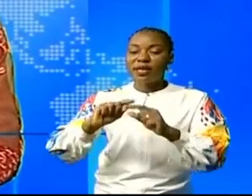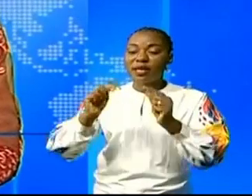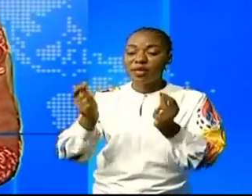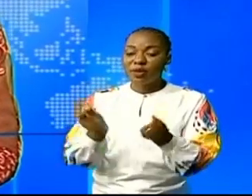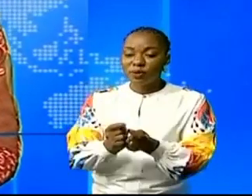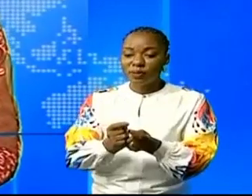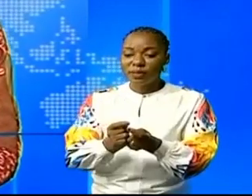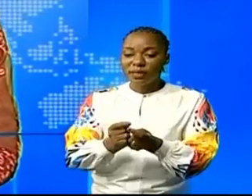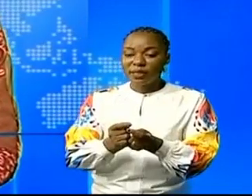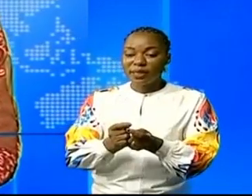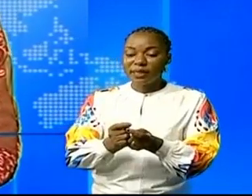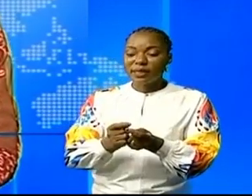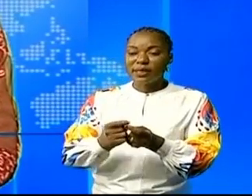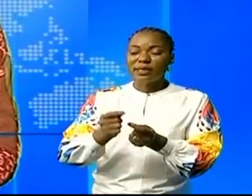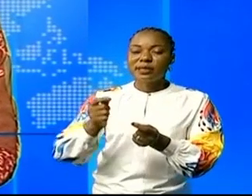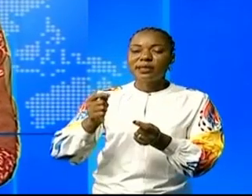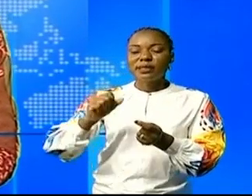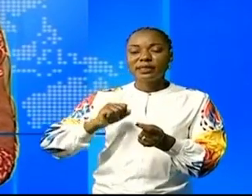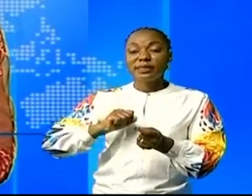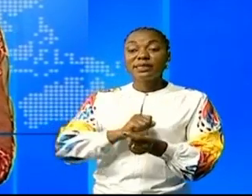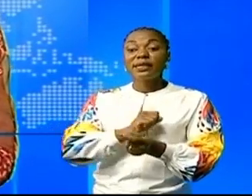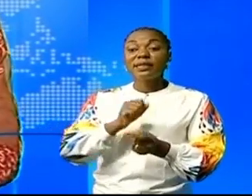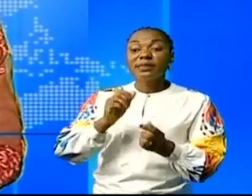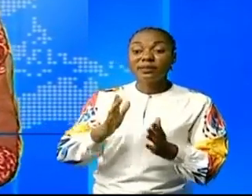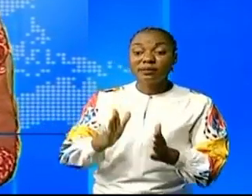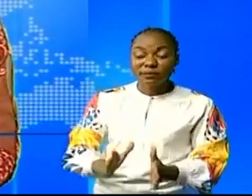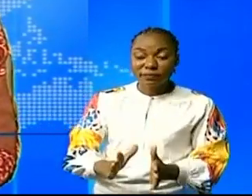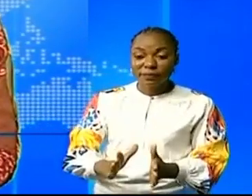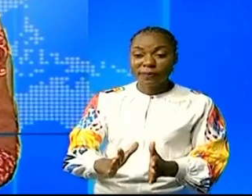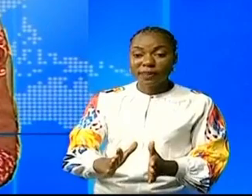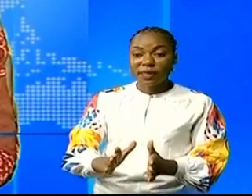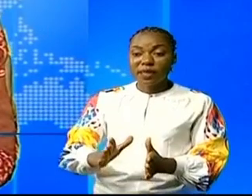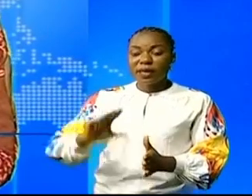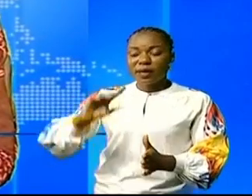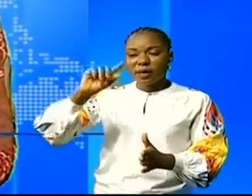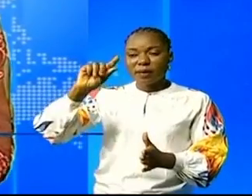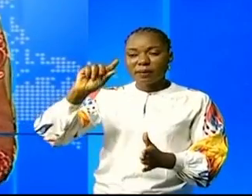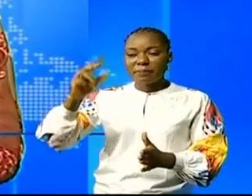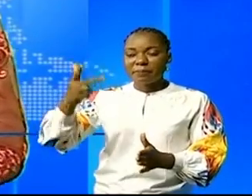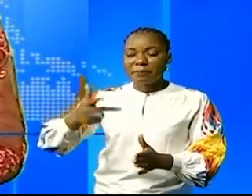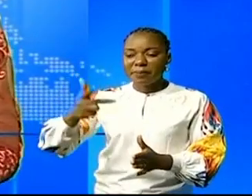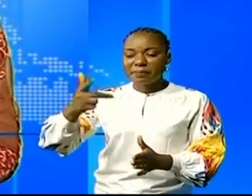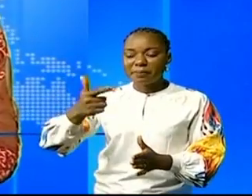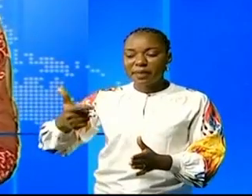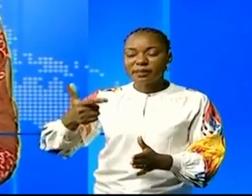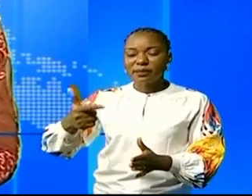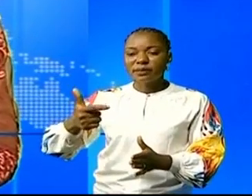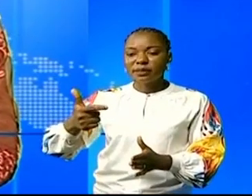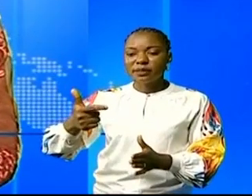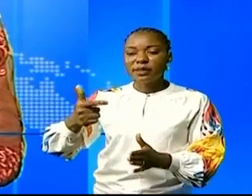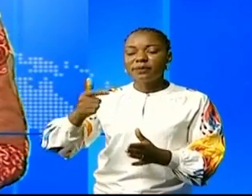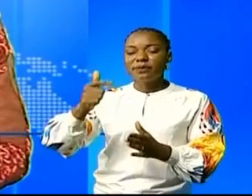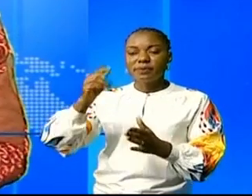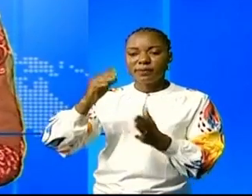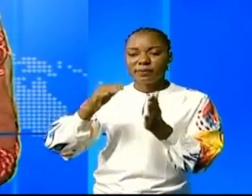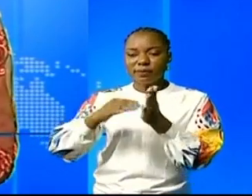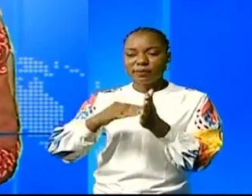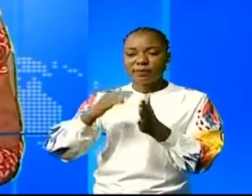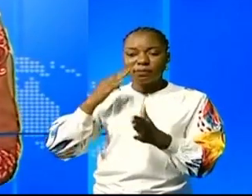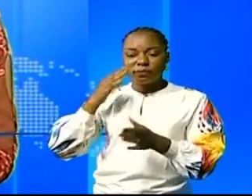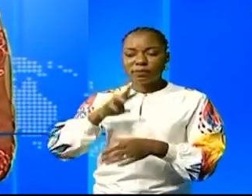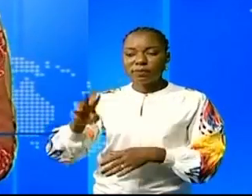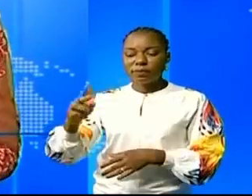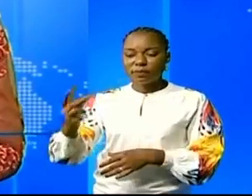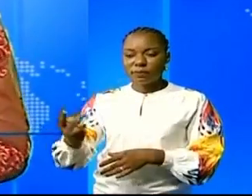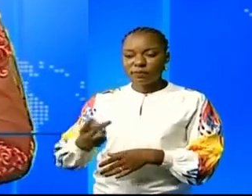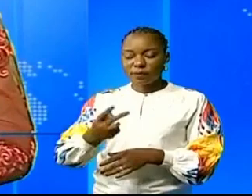du Congo. C'était le mardi 29 mars 2022 dans la salle polyvalente du Centre d'études